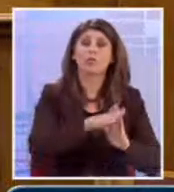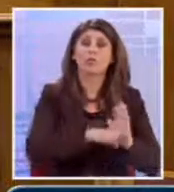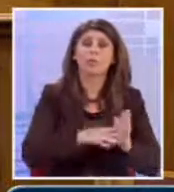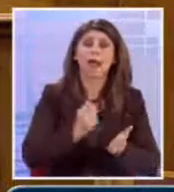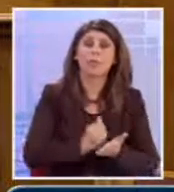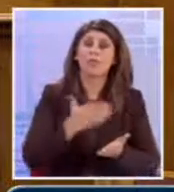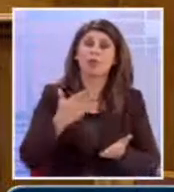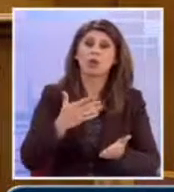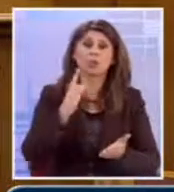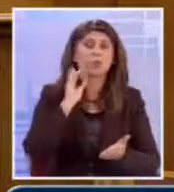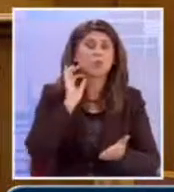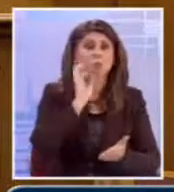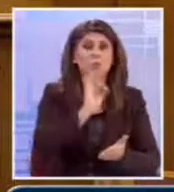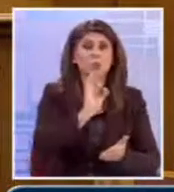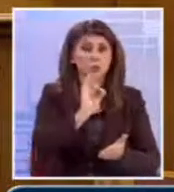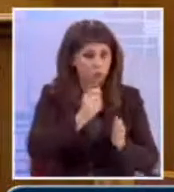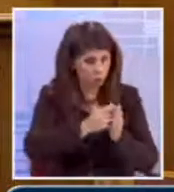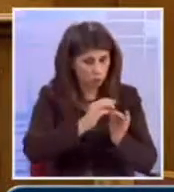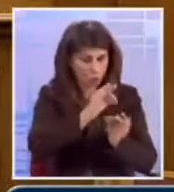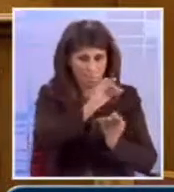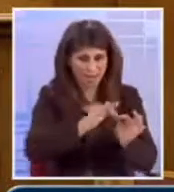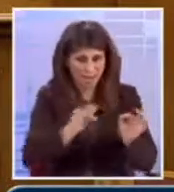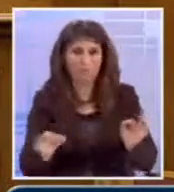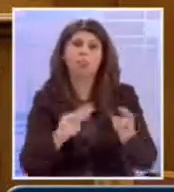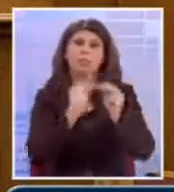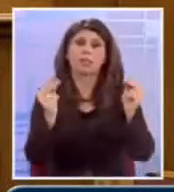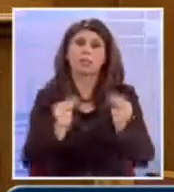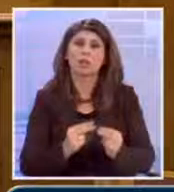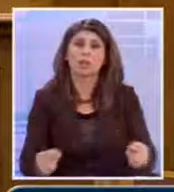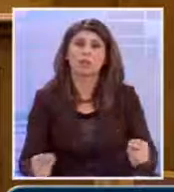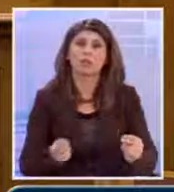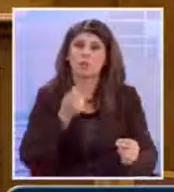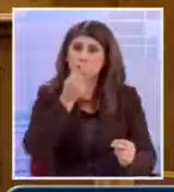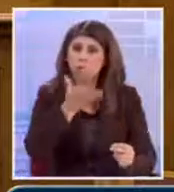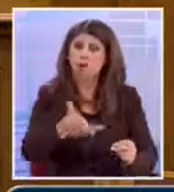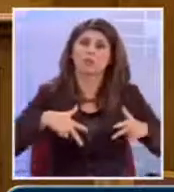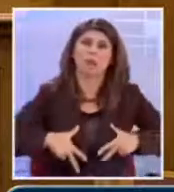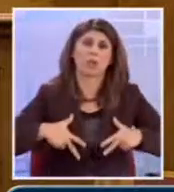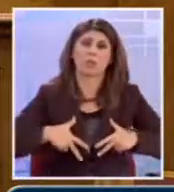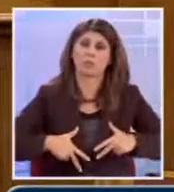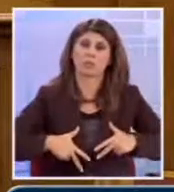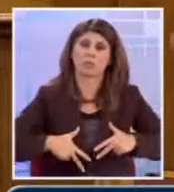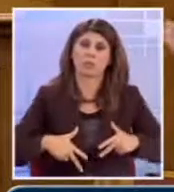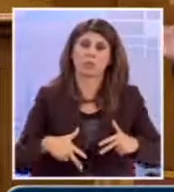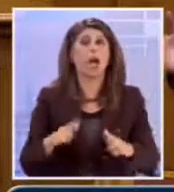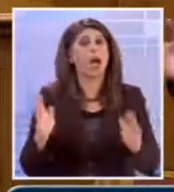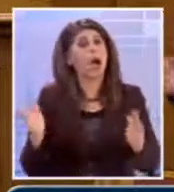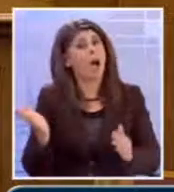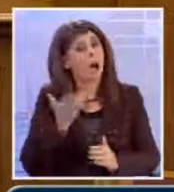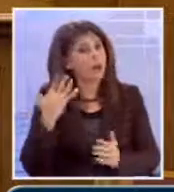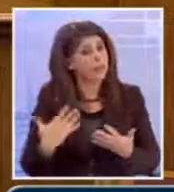αξιολόγησης της σκοπιμότητας, του μεγέθους και της αποτελεσματικότητας των δαπανών του κράτους? Εάν